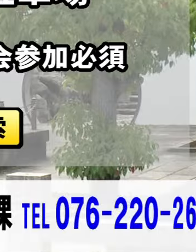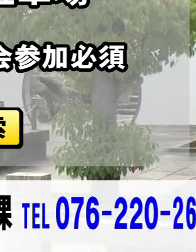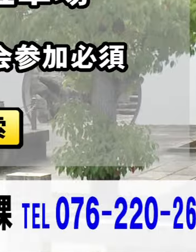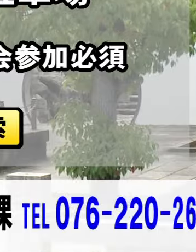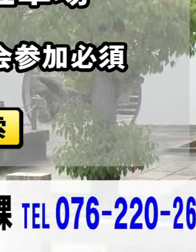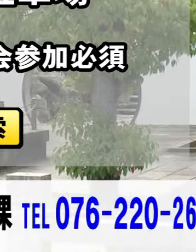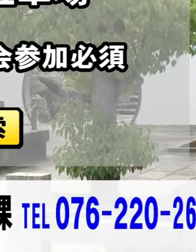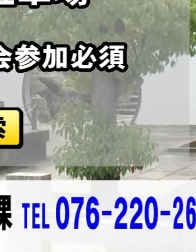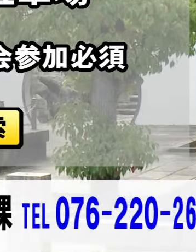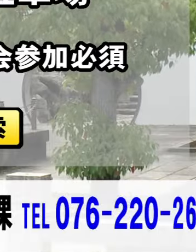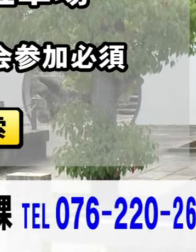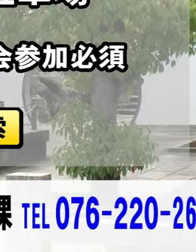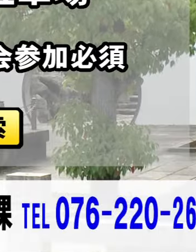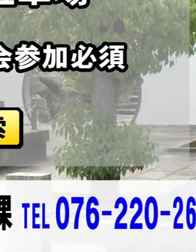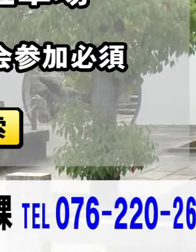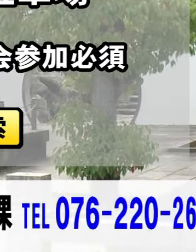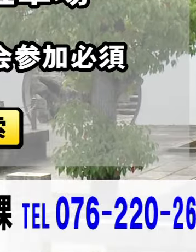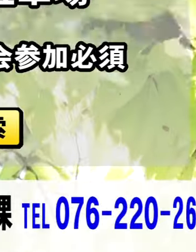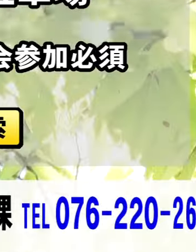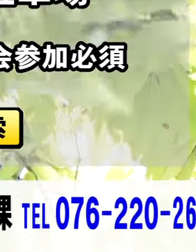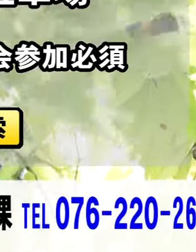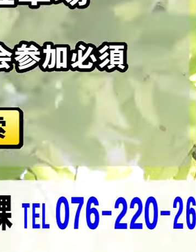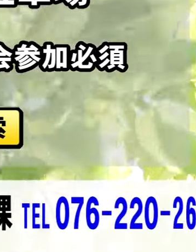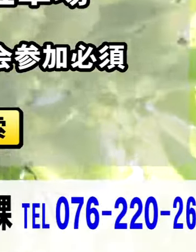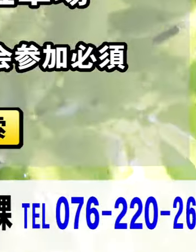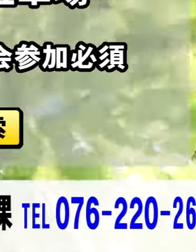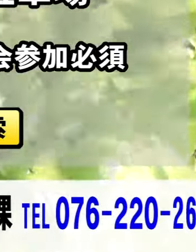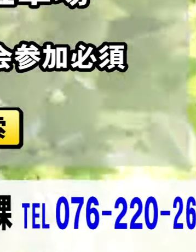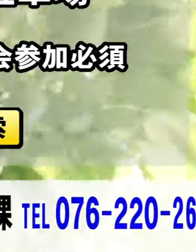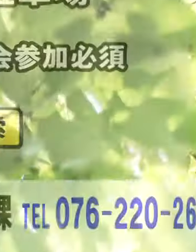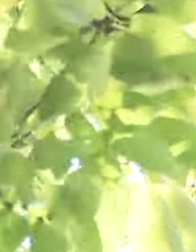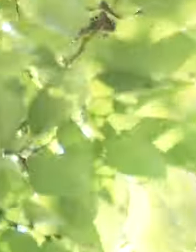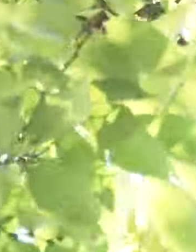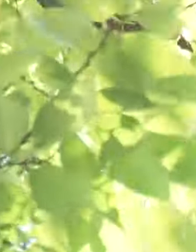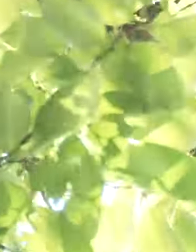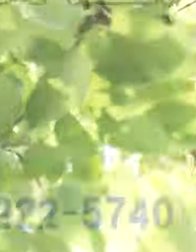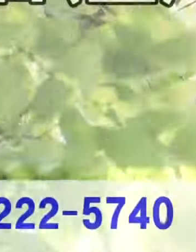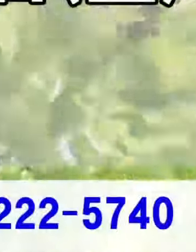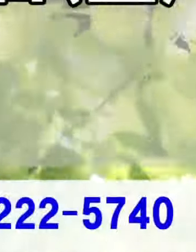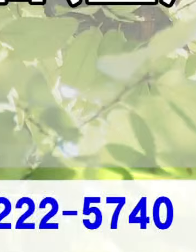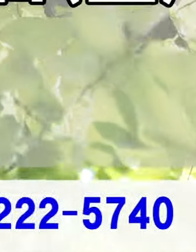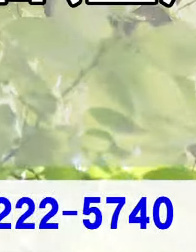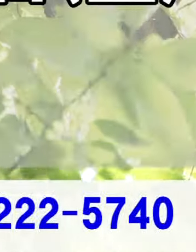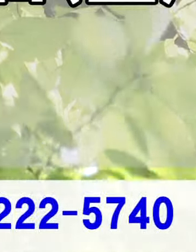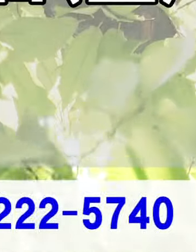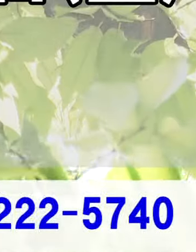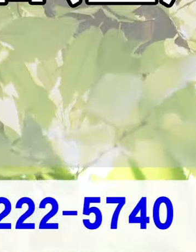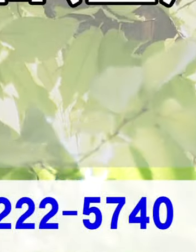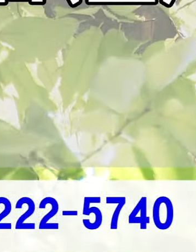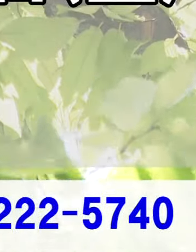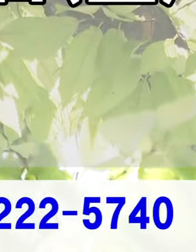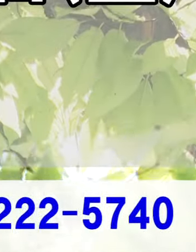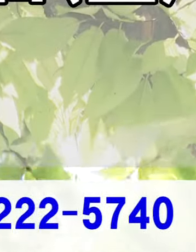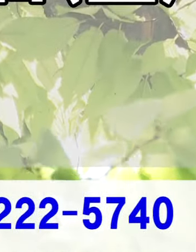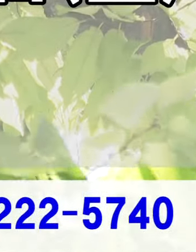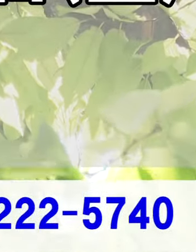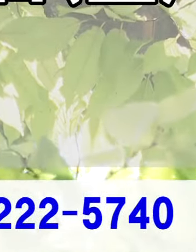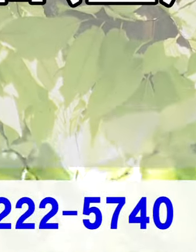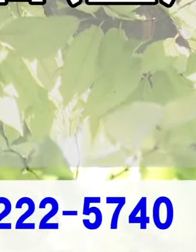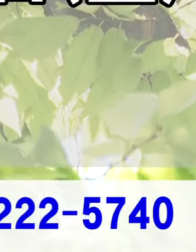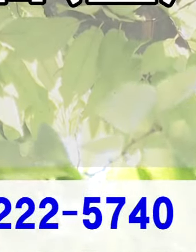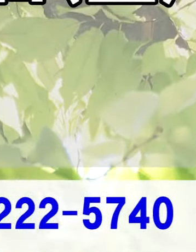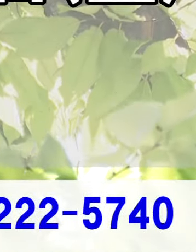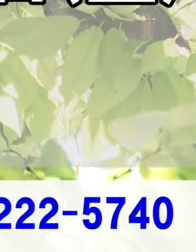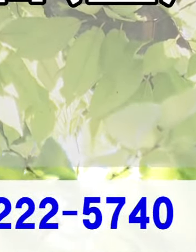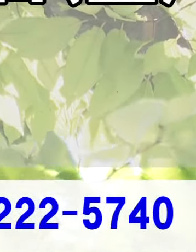については市街地再生課までお問い合わせください。金沢暮らしの博物館は今月